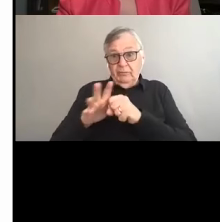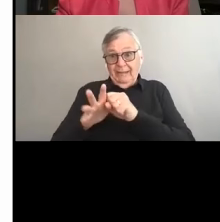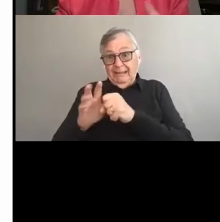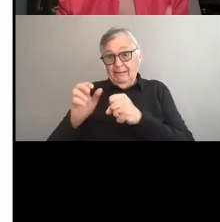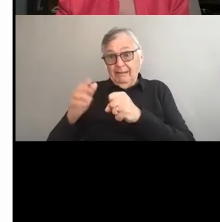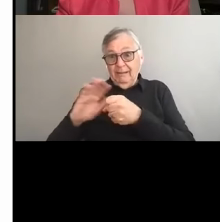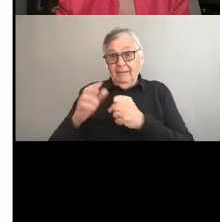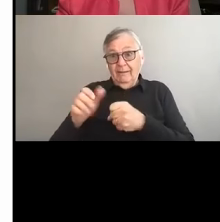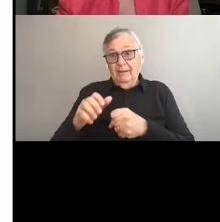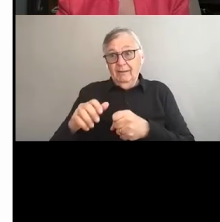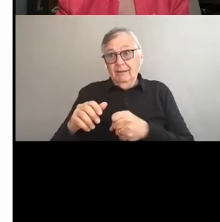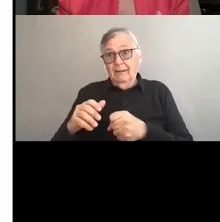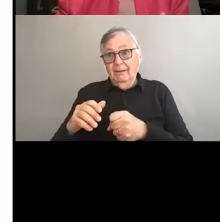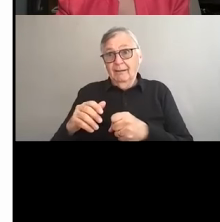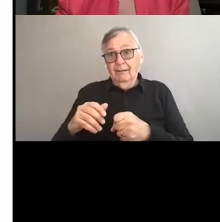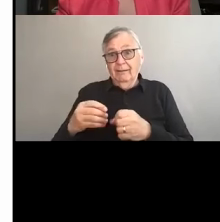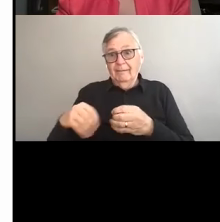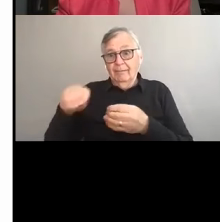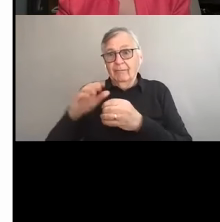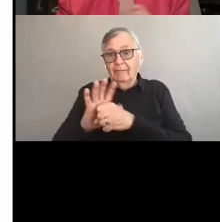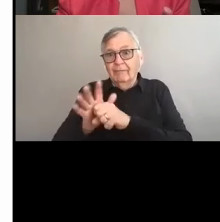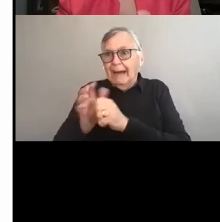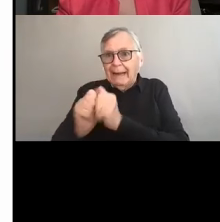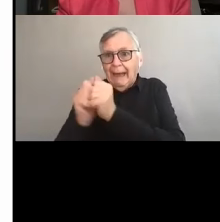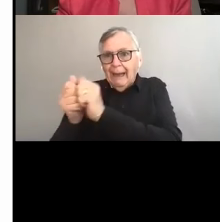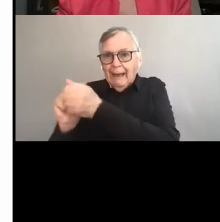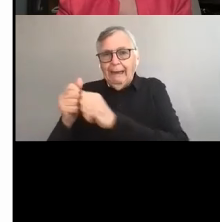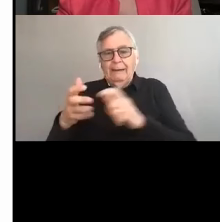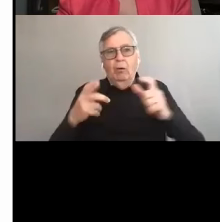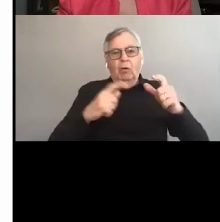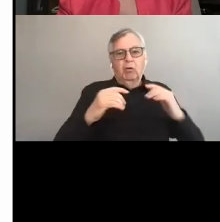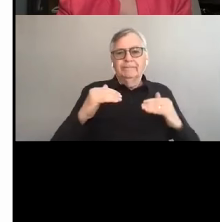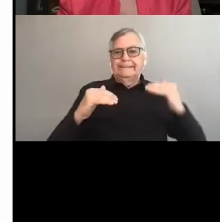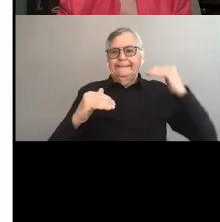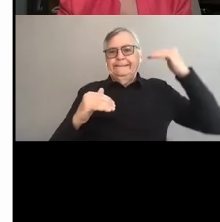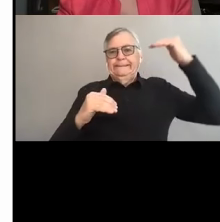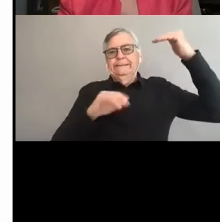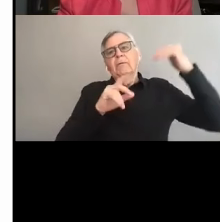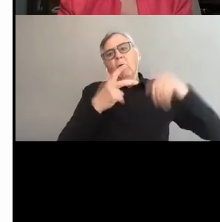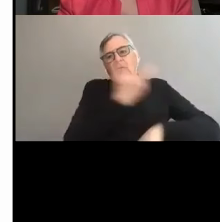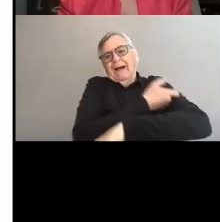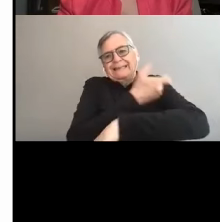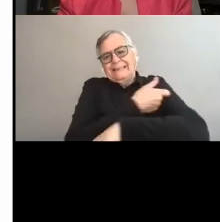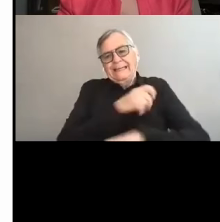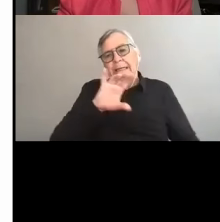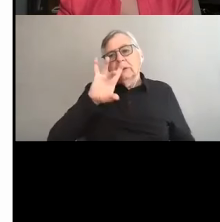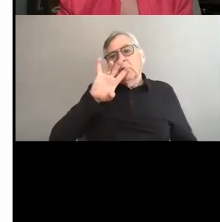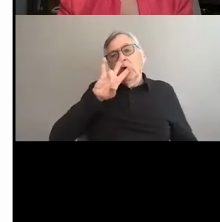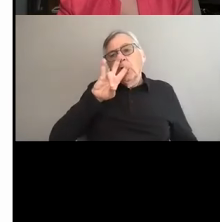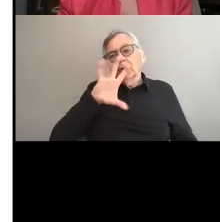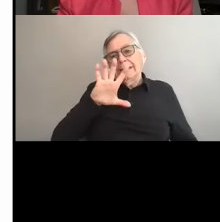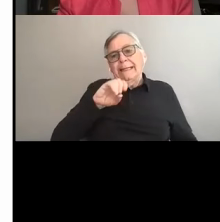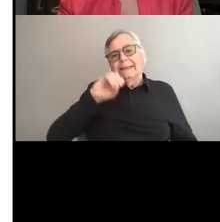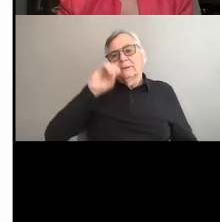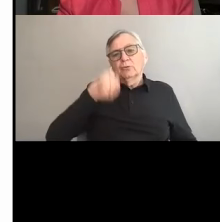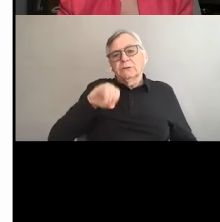contagieux, c'est clair que ça va prendre un pourcentage de l'ordre de 75 % à 85 % de la population pour qu'on